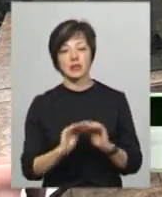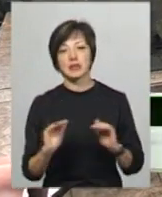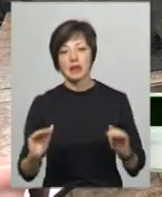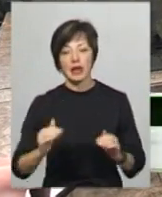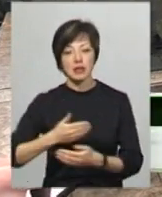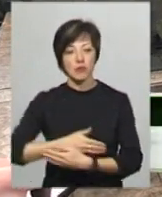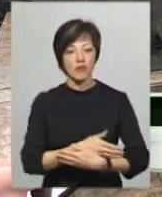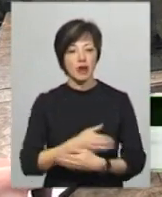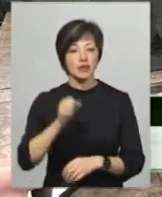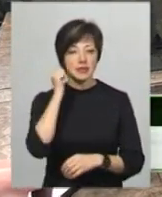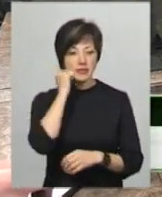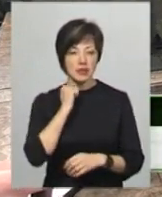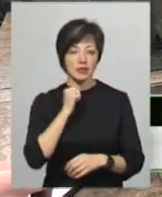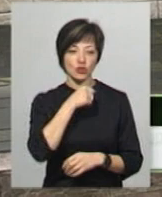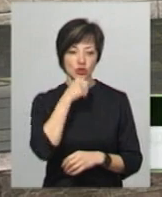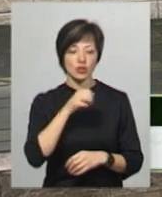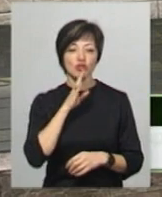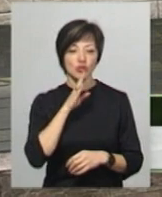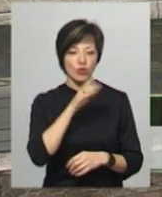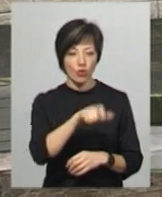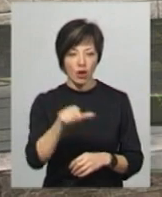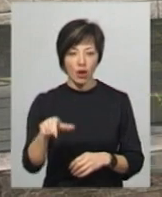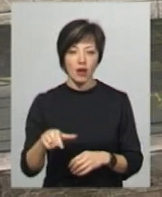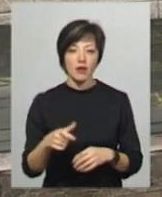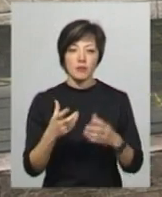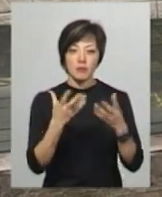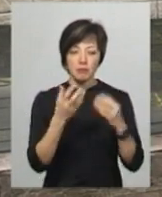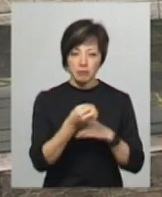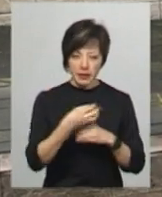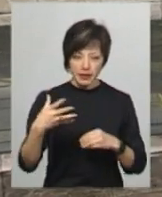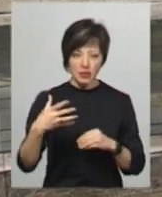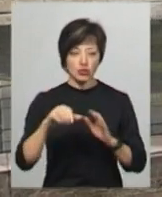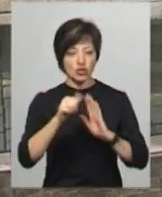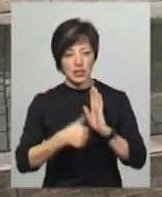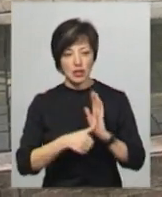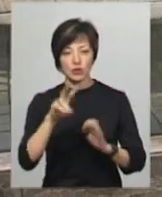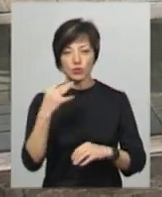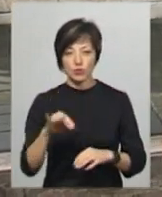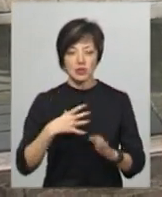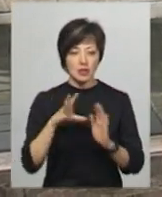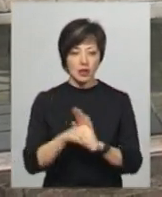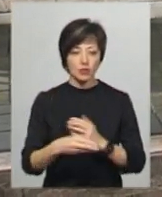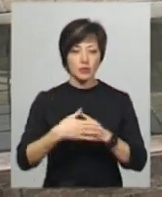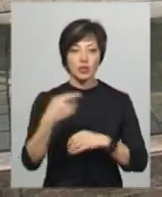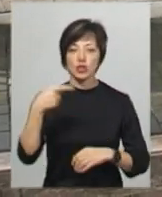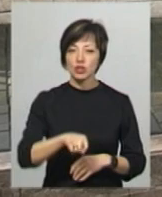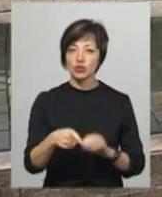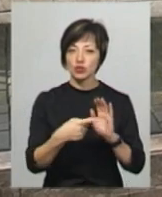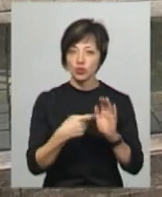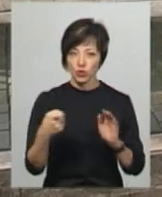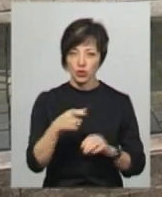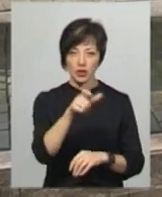немовлят, і стариків, і жінок. У дні 15-16 лютого загинуло близько